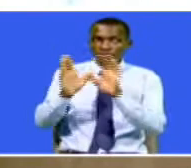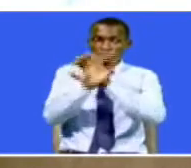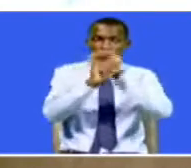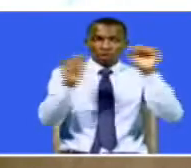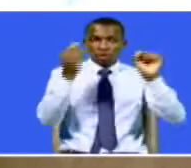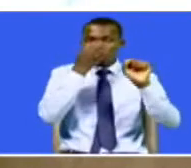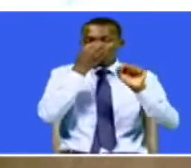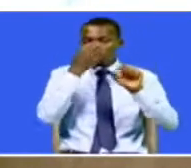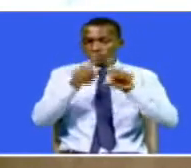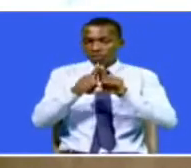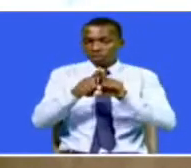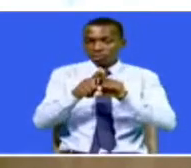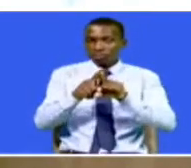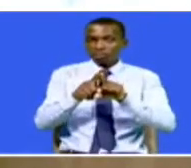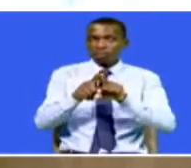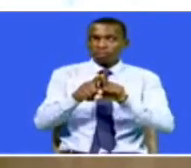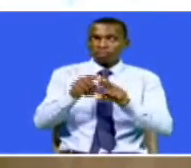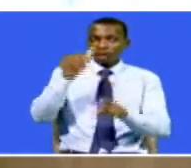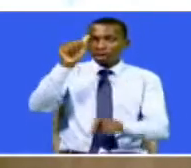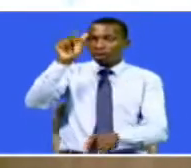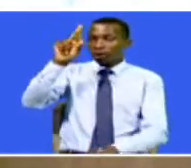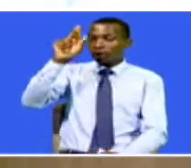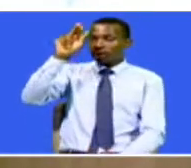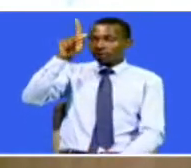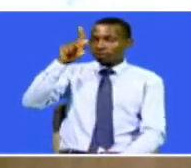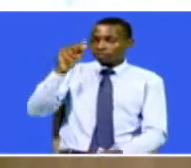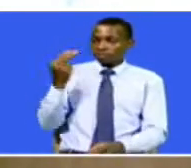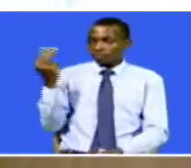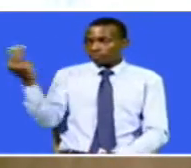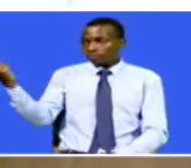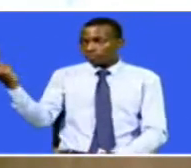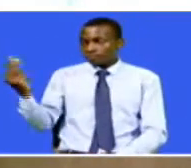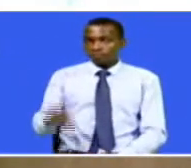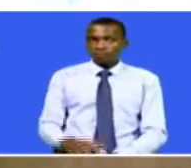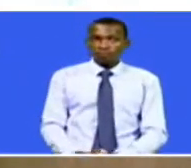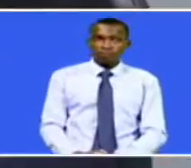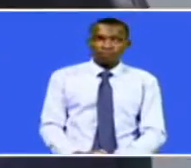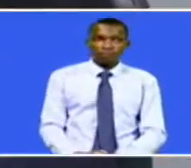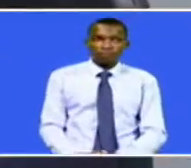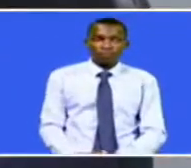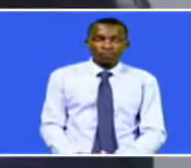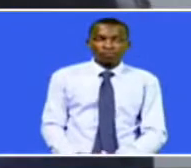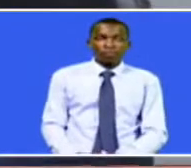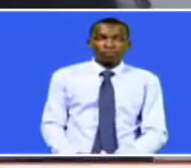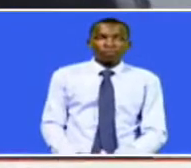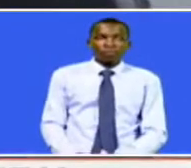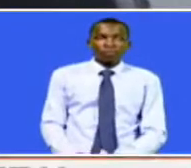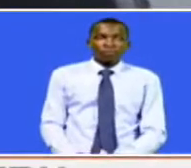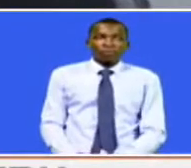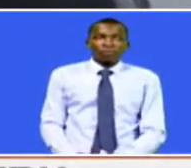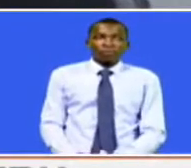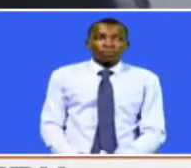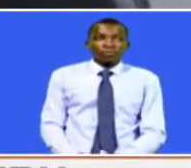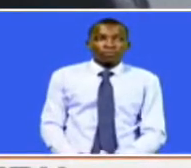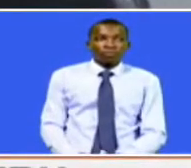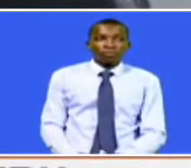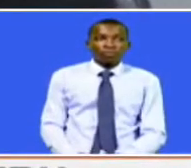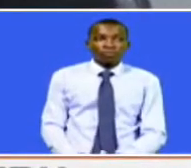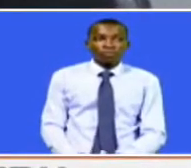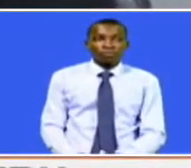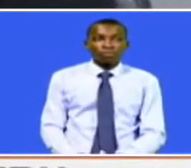mwanahabari Joshua Arap Sang. Willy Lusige na taarifa hii. This was done through a combination of bribery and